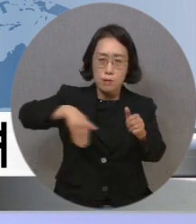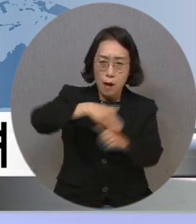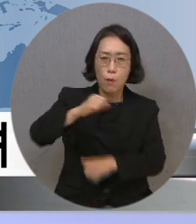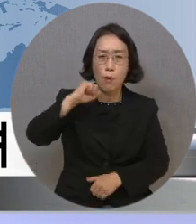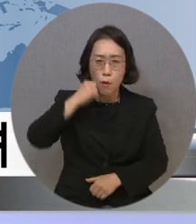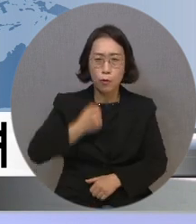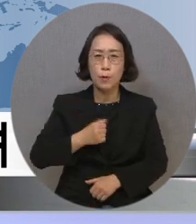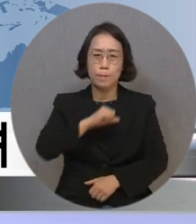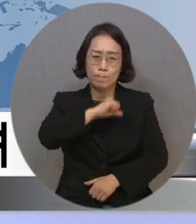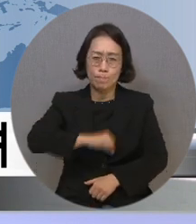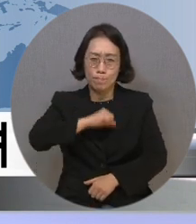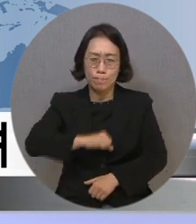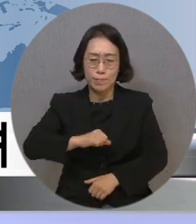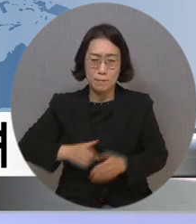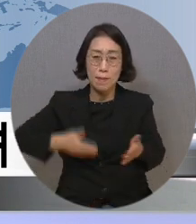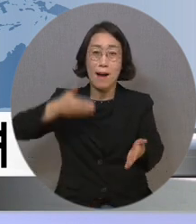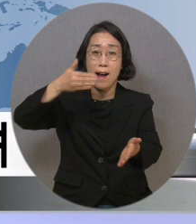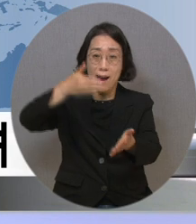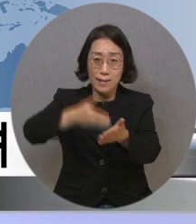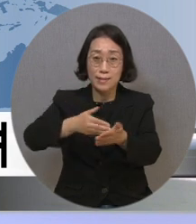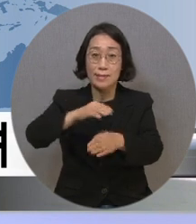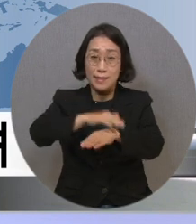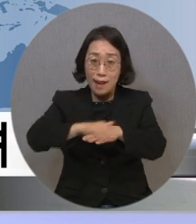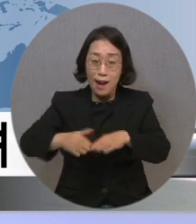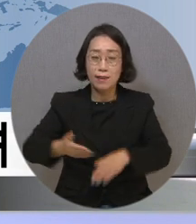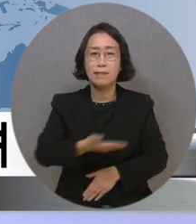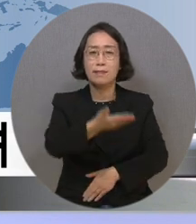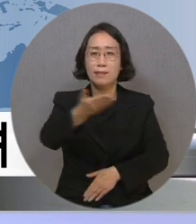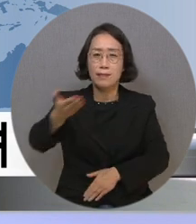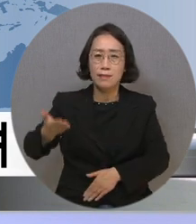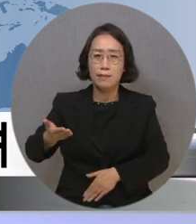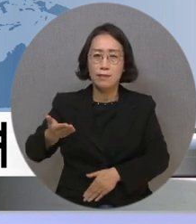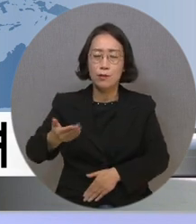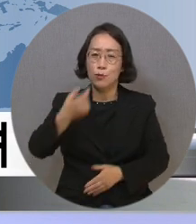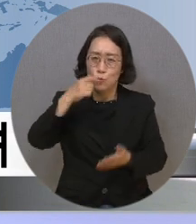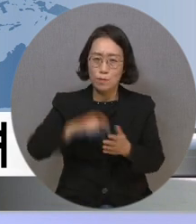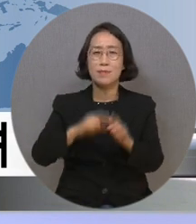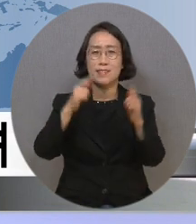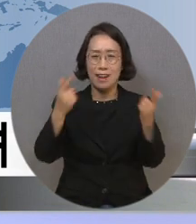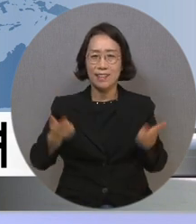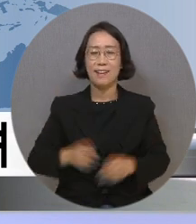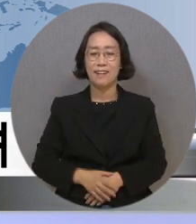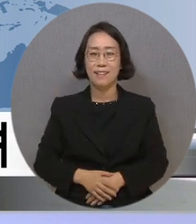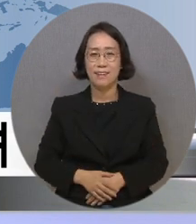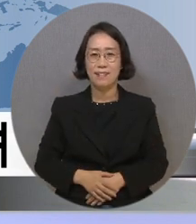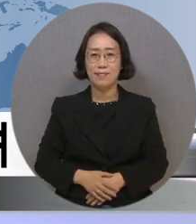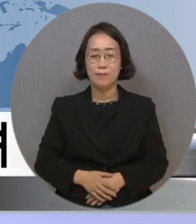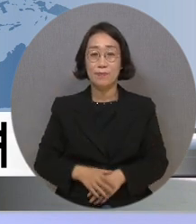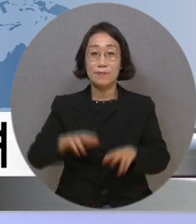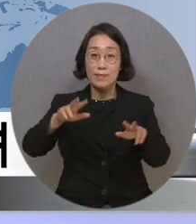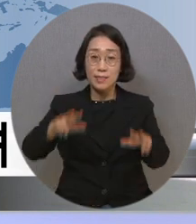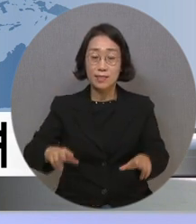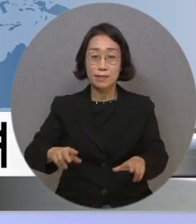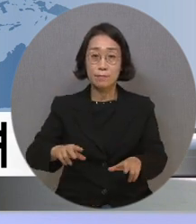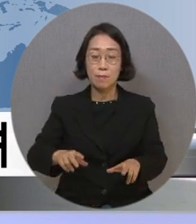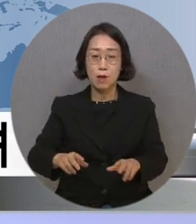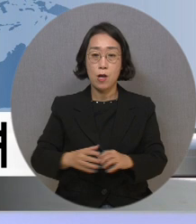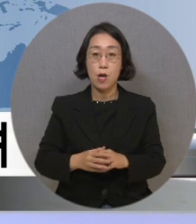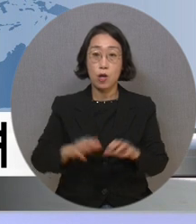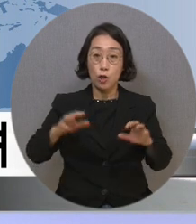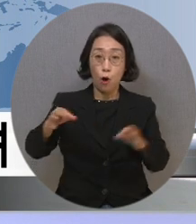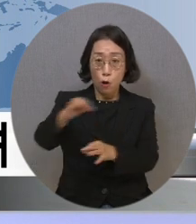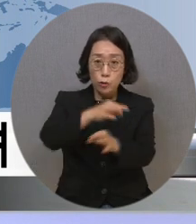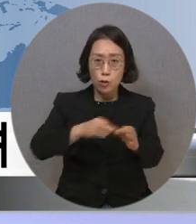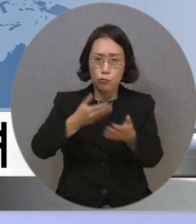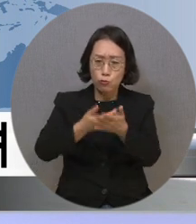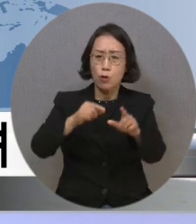어려움을 극복하며 지금의 자리에 이르기까지 그 여정은 결코 쉽지 않았습니다. 이제는 국가 경제를 이끄는 한